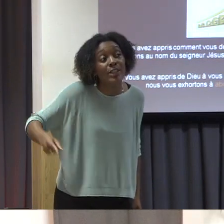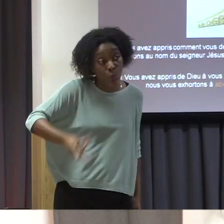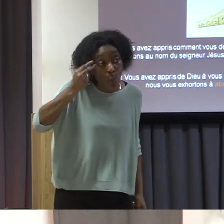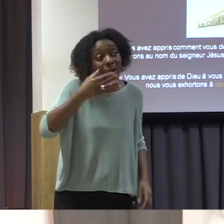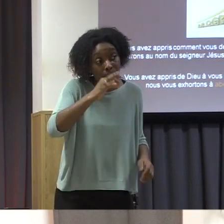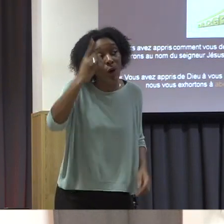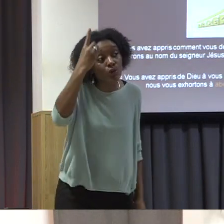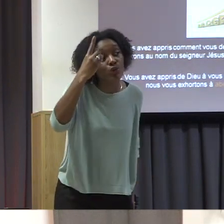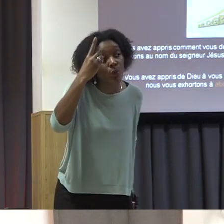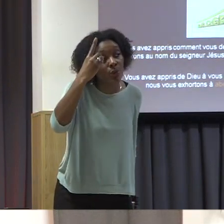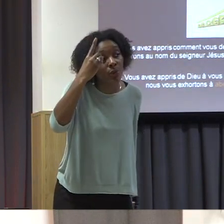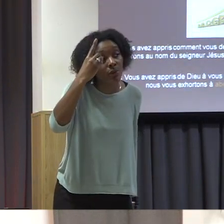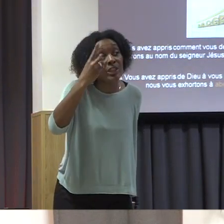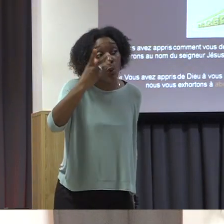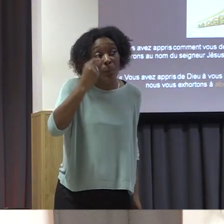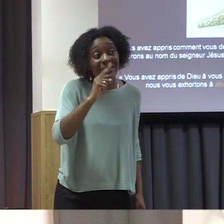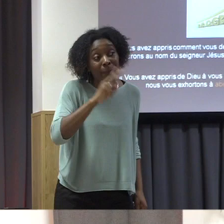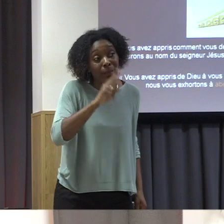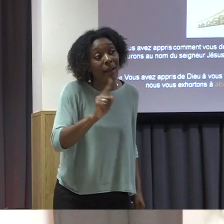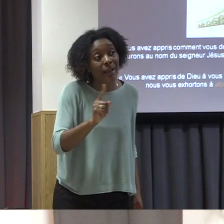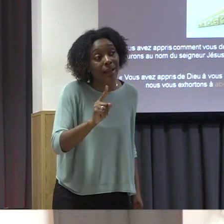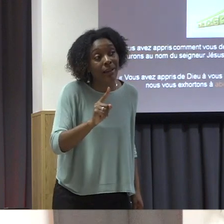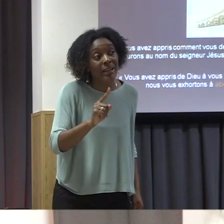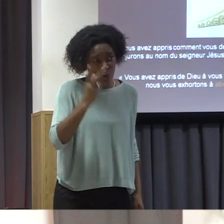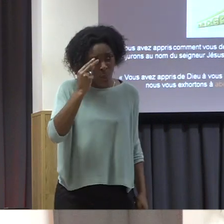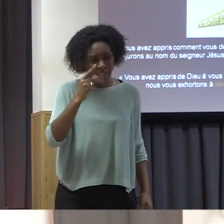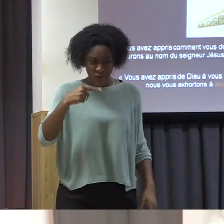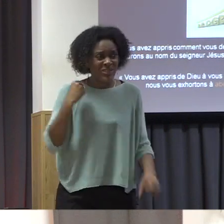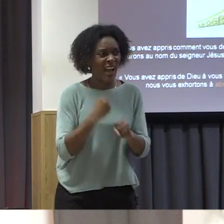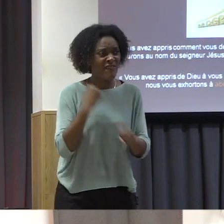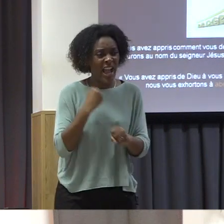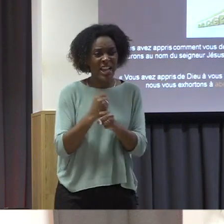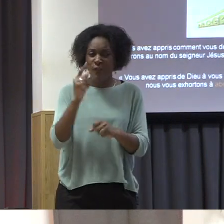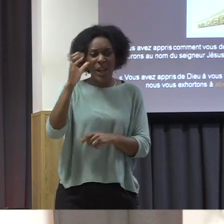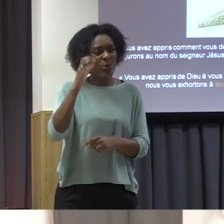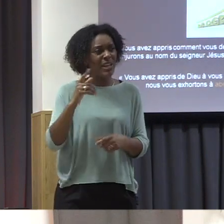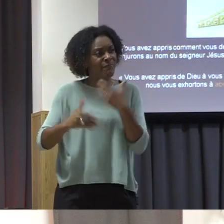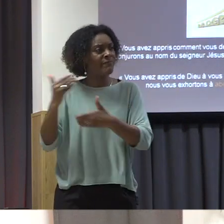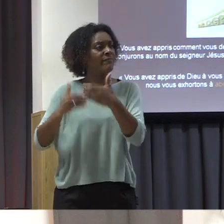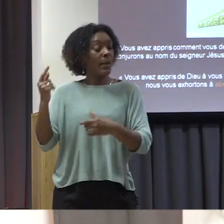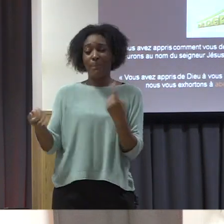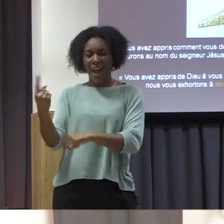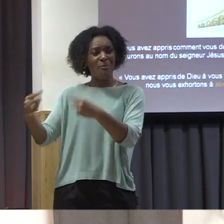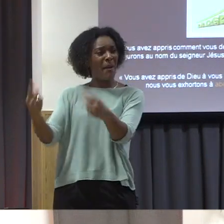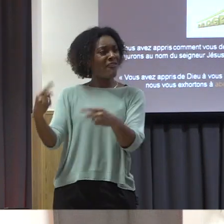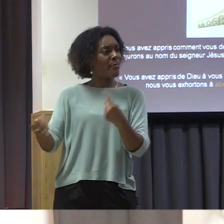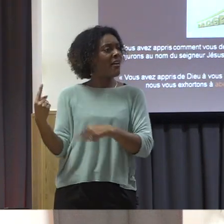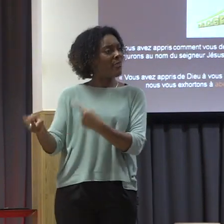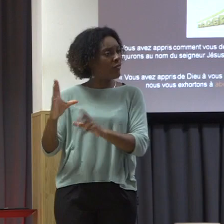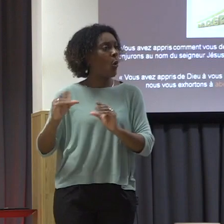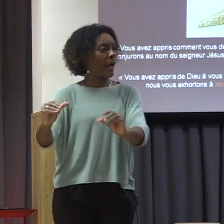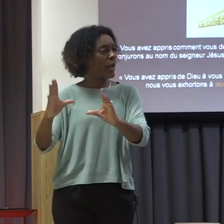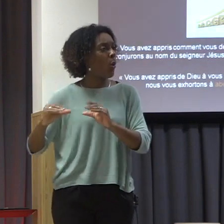parole de Dieu. Et ils se sont mis au travail. Ils se sont mis à l'écoute. Et ce qu'ils écoutaient, ils cherchaient à le mettre en